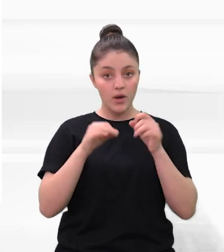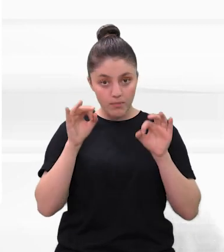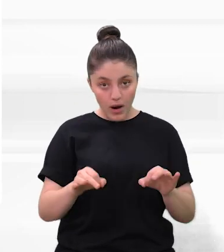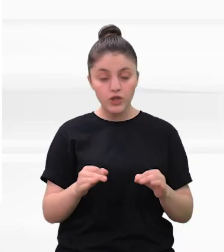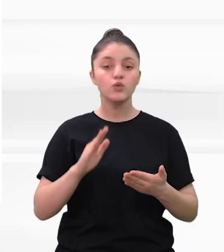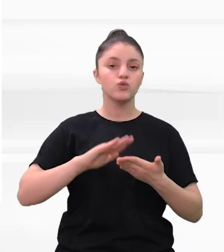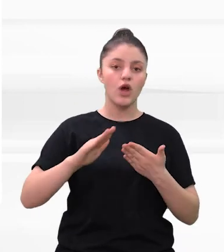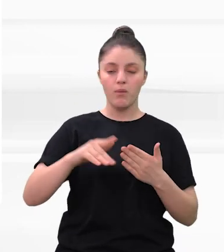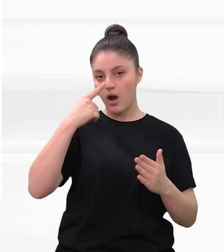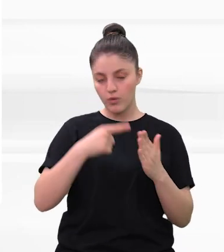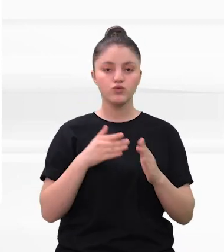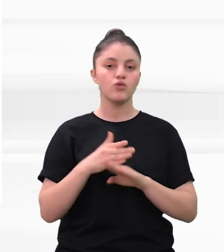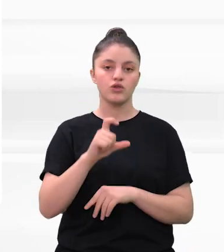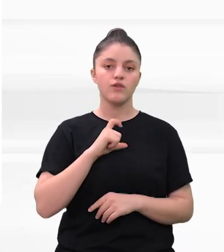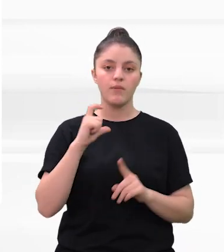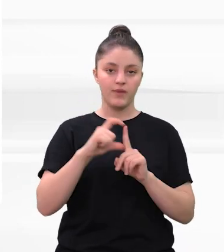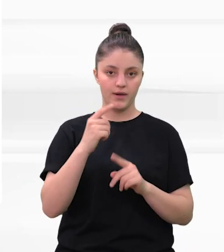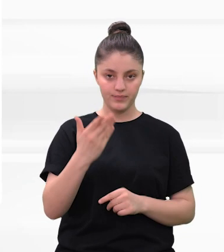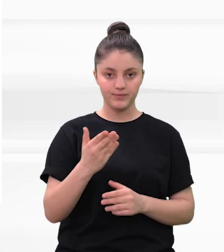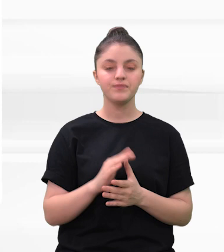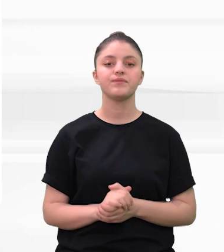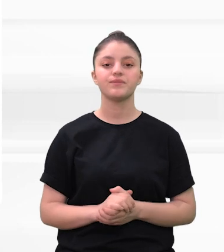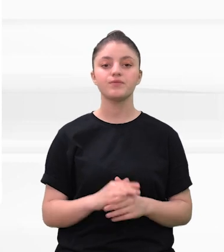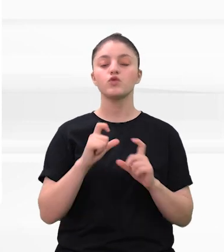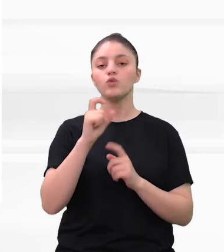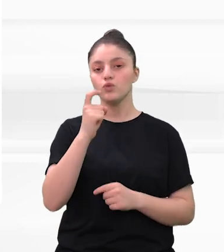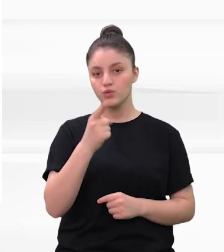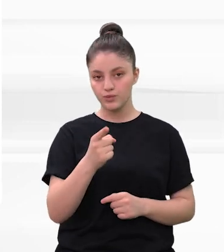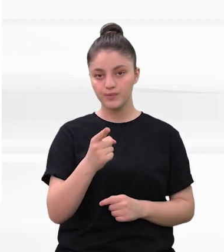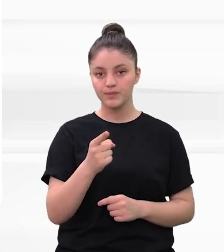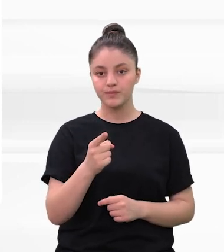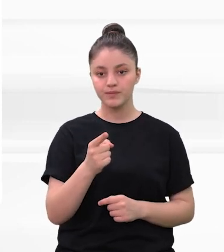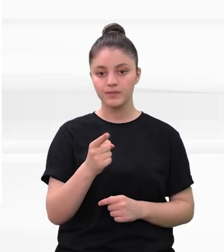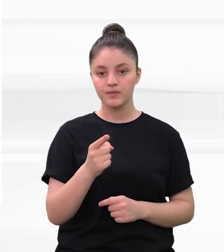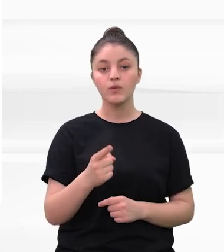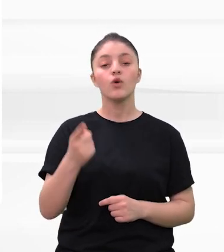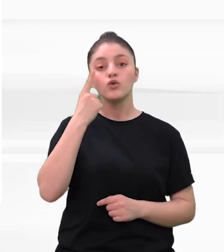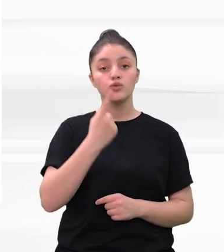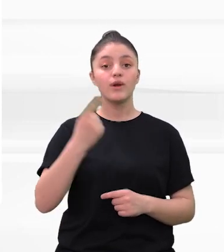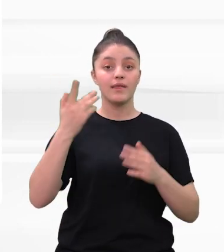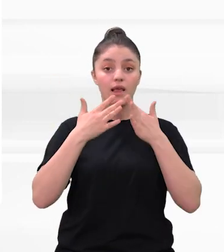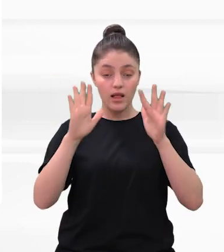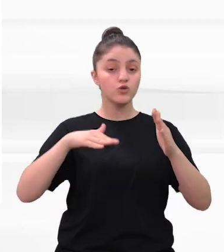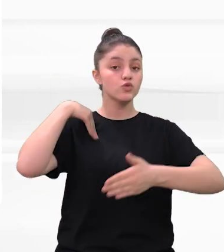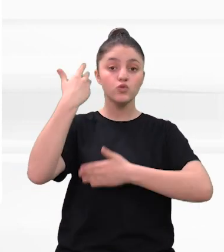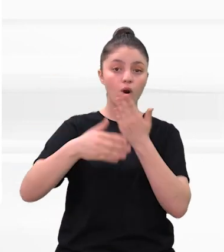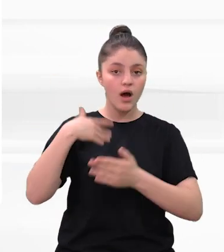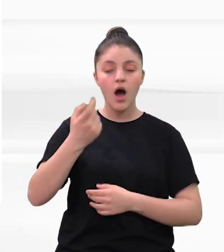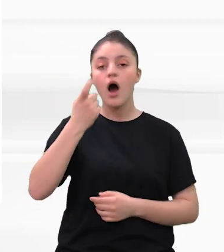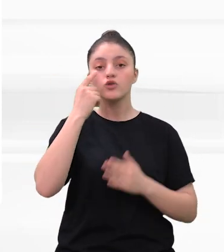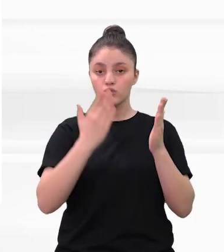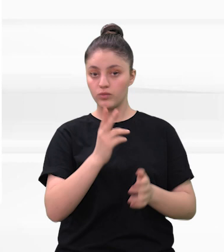3. sağlamak düşüncesidir doğru cevabı site seçenek soru 9 Cumhuriyetin ilanından sonra